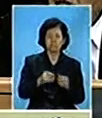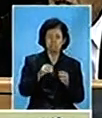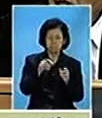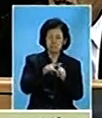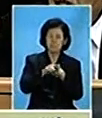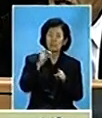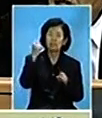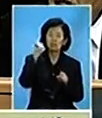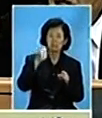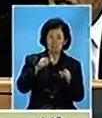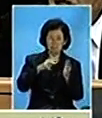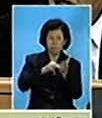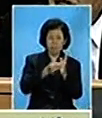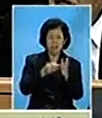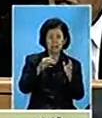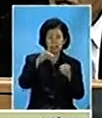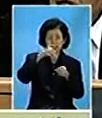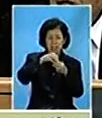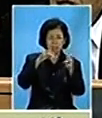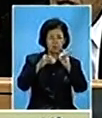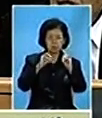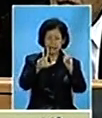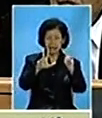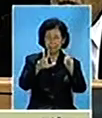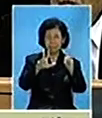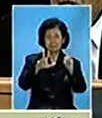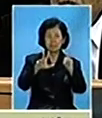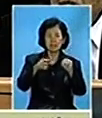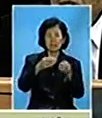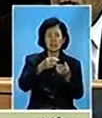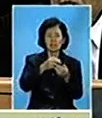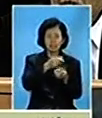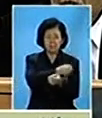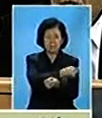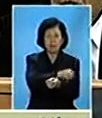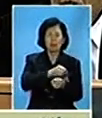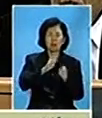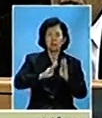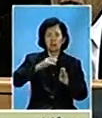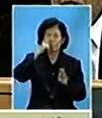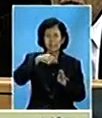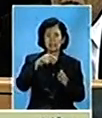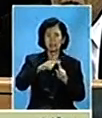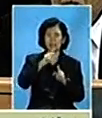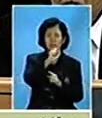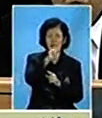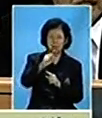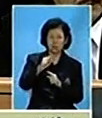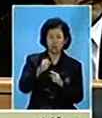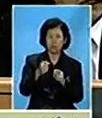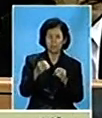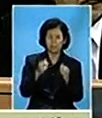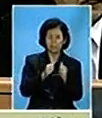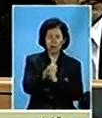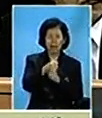ามในมาตรา3การแพทย์แผนไทยซึ่งผ่านสภาผู้แทนราษฎรมาแล้วนะครับข้อความที่ท่านไปขีดออกเนี่ยนะฮ